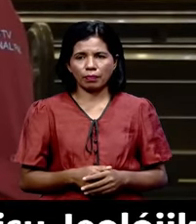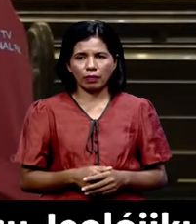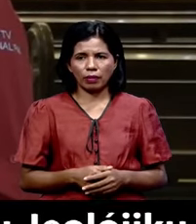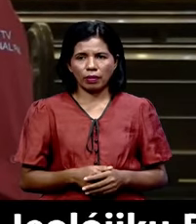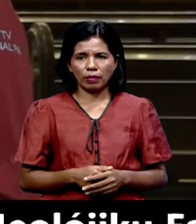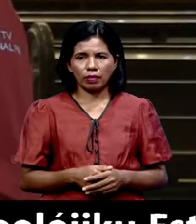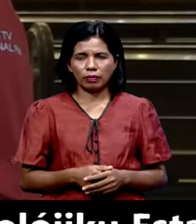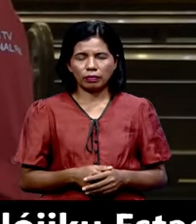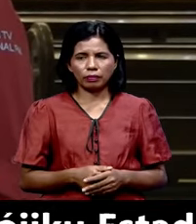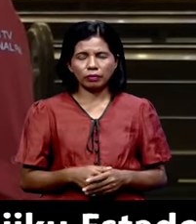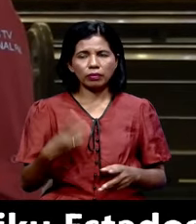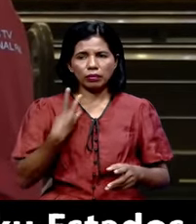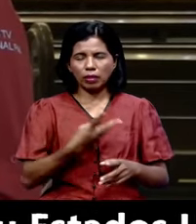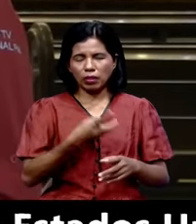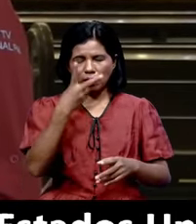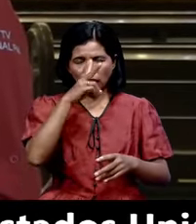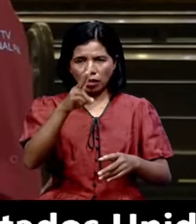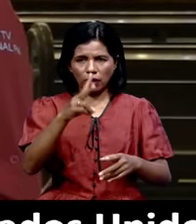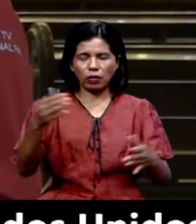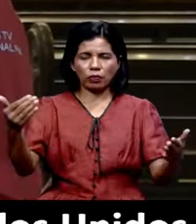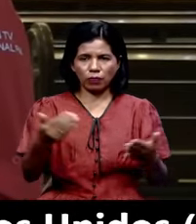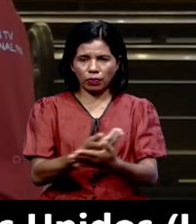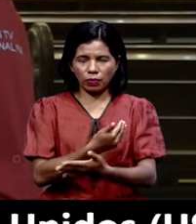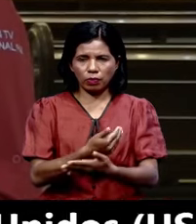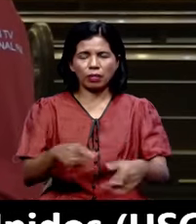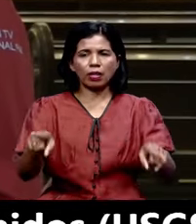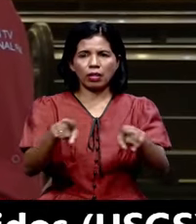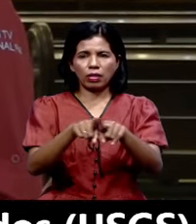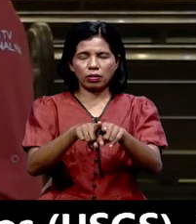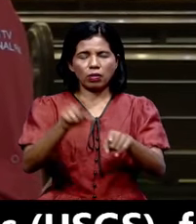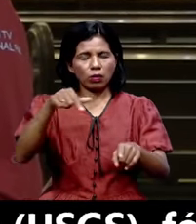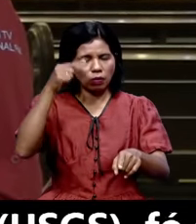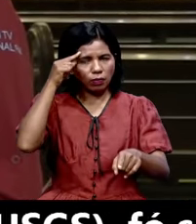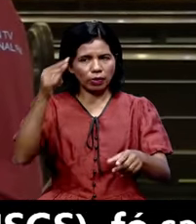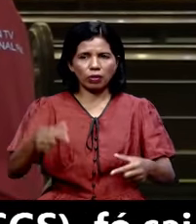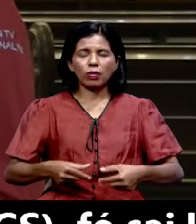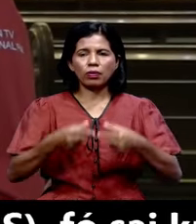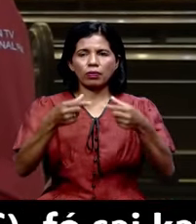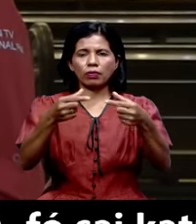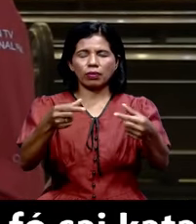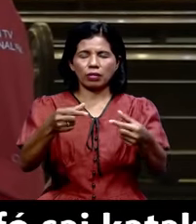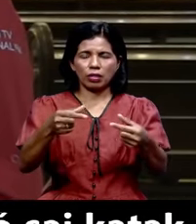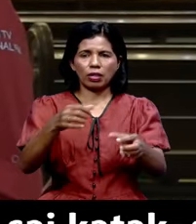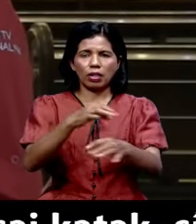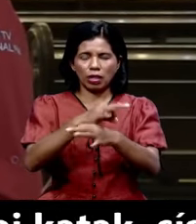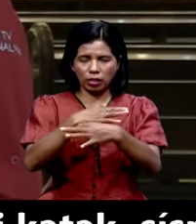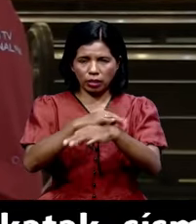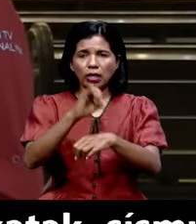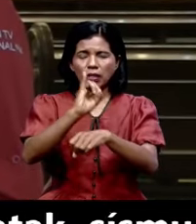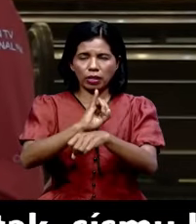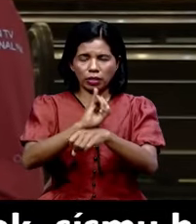nebe itare kata fon makidane governo oferece reabilitação irane